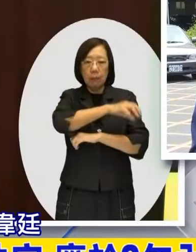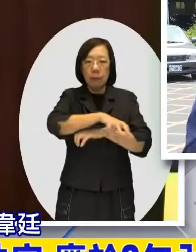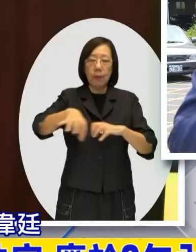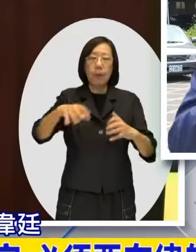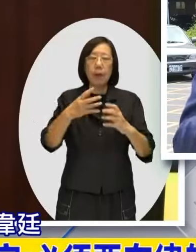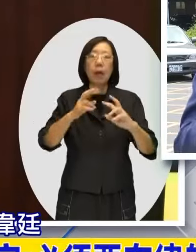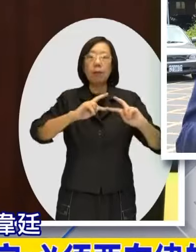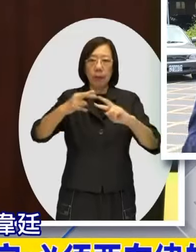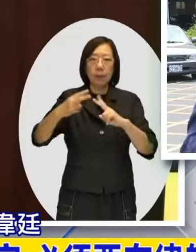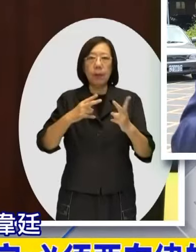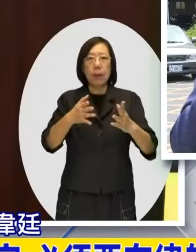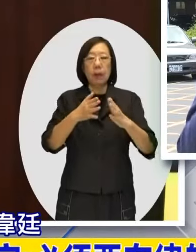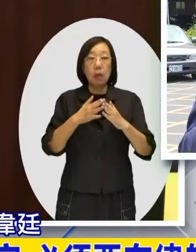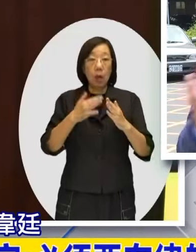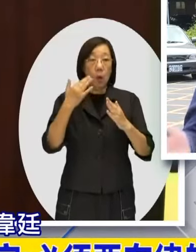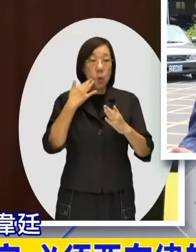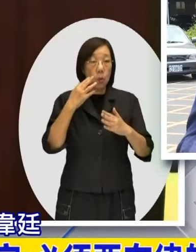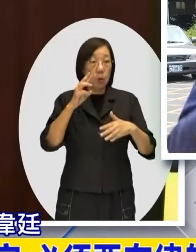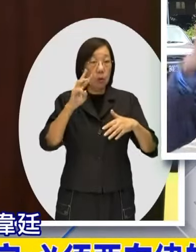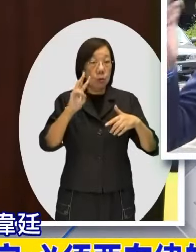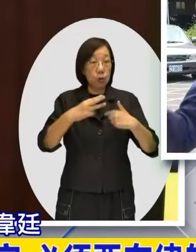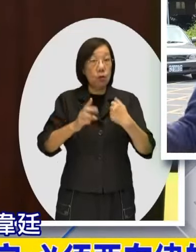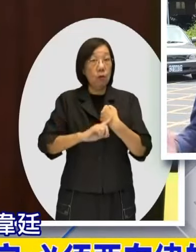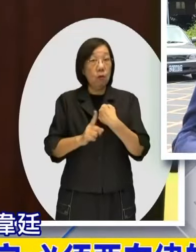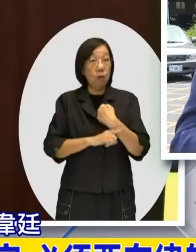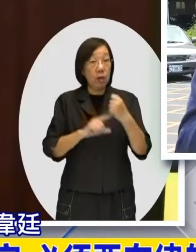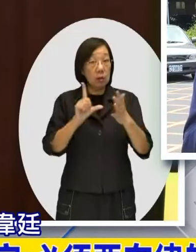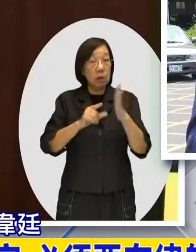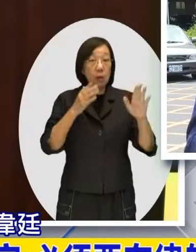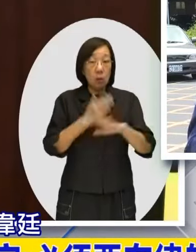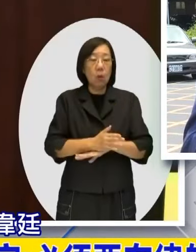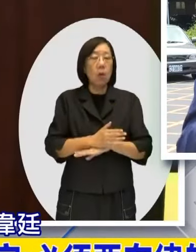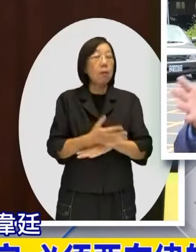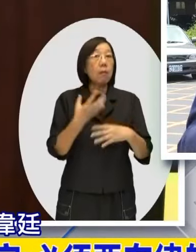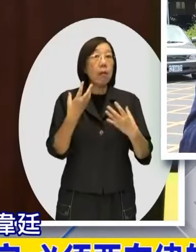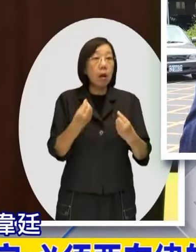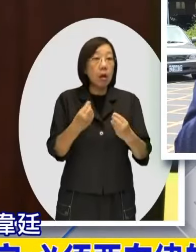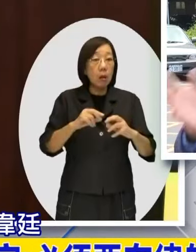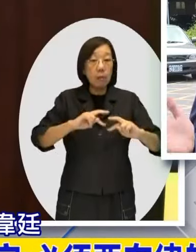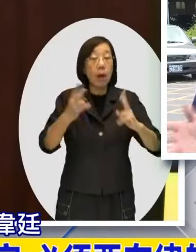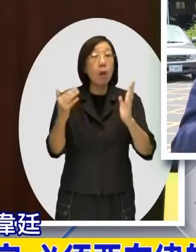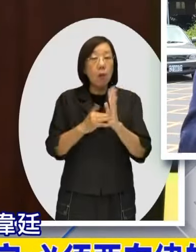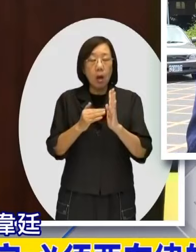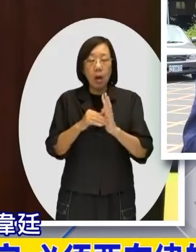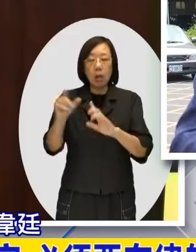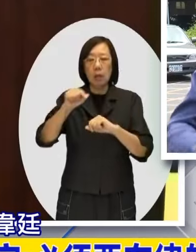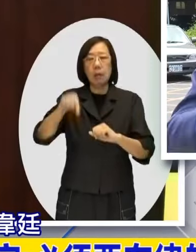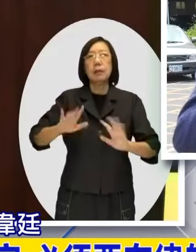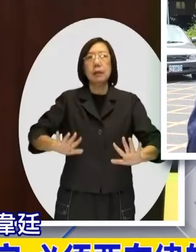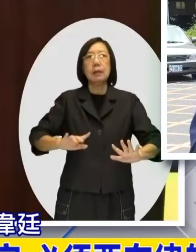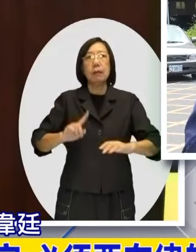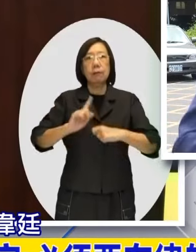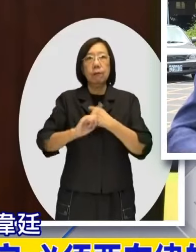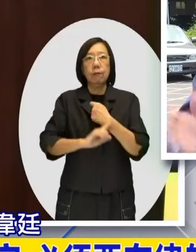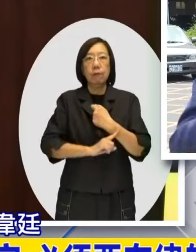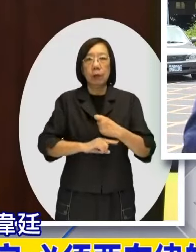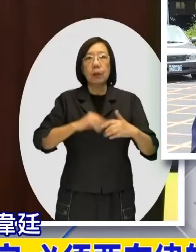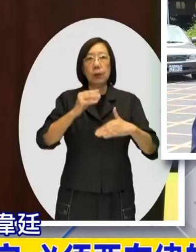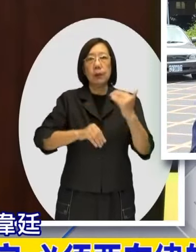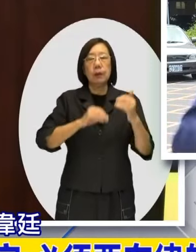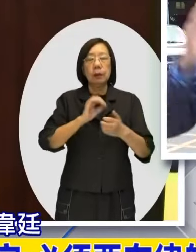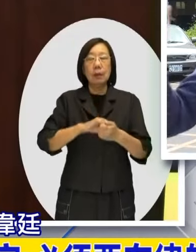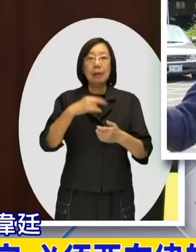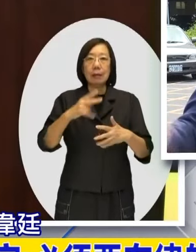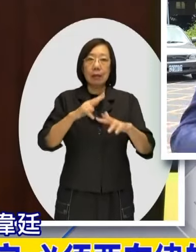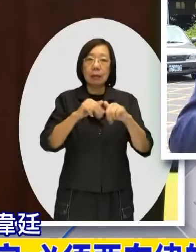须要修法了。所以大法官就告诉立法院或者是法务部，你们等等在这2年内必须要进行这些相关法律的